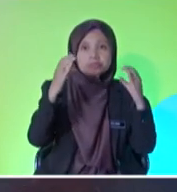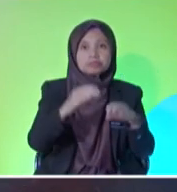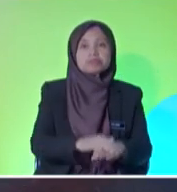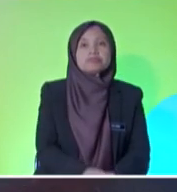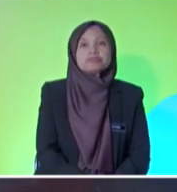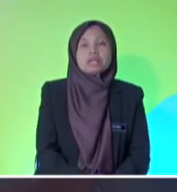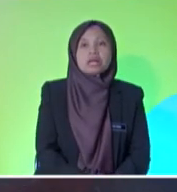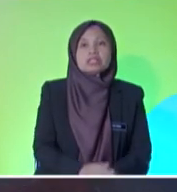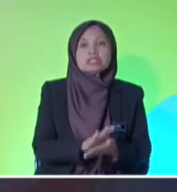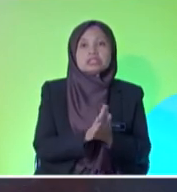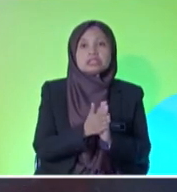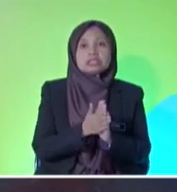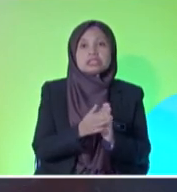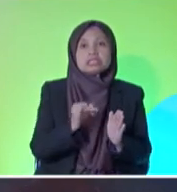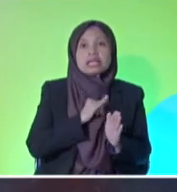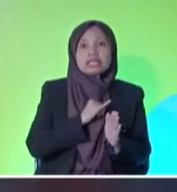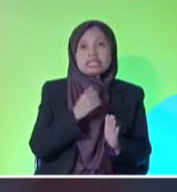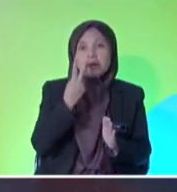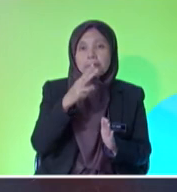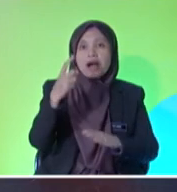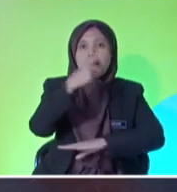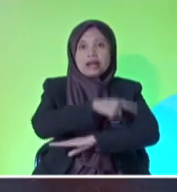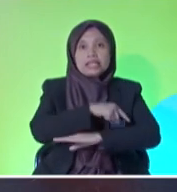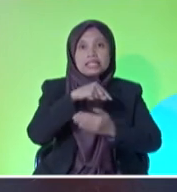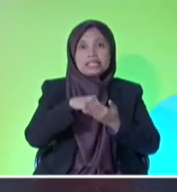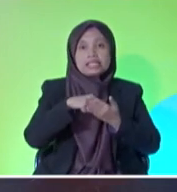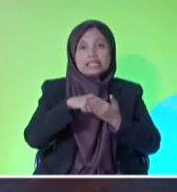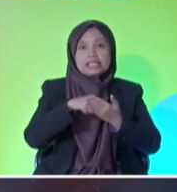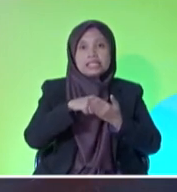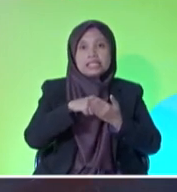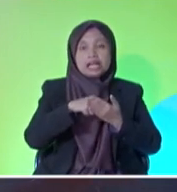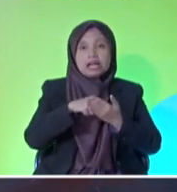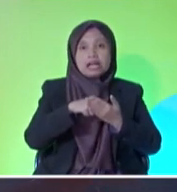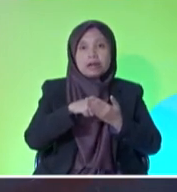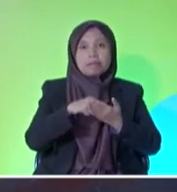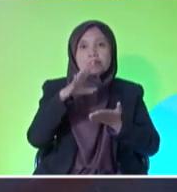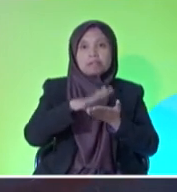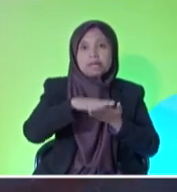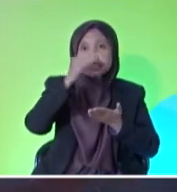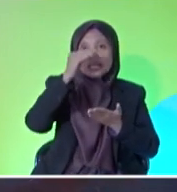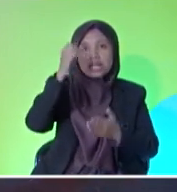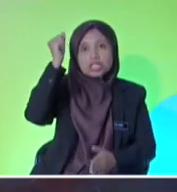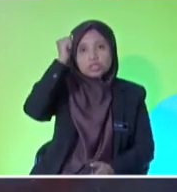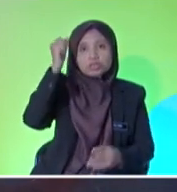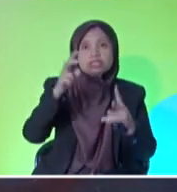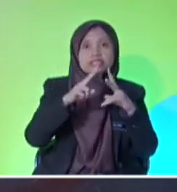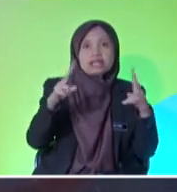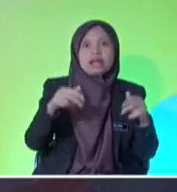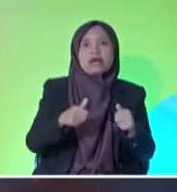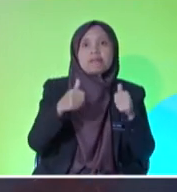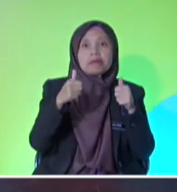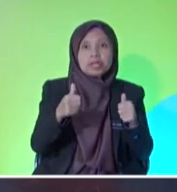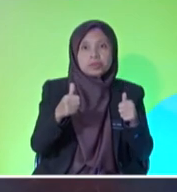Jadi Say nampak memang hari ini prestasi sangat memberangkan Oke